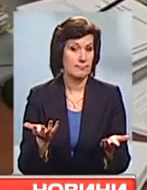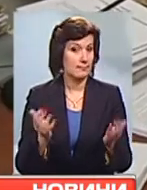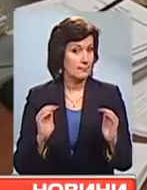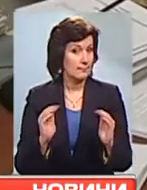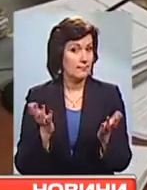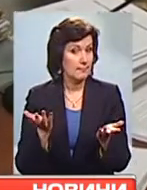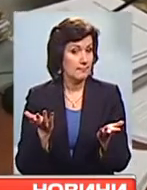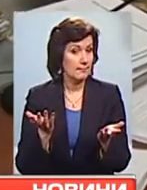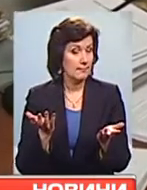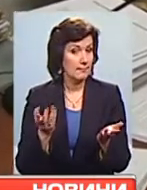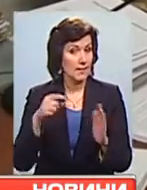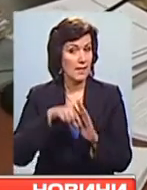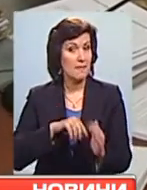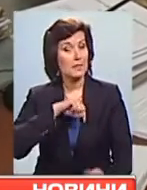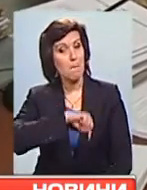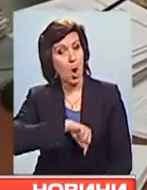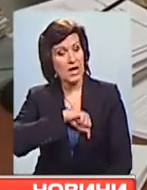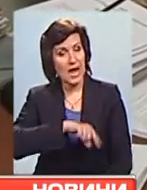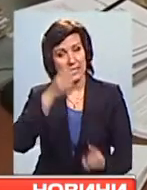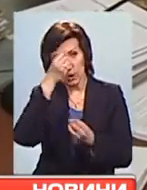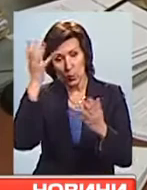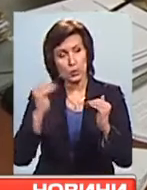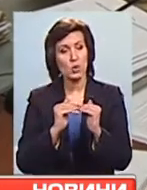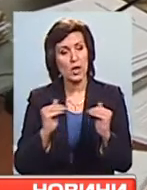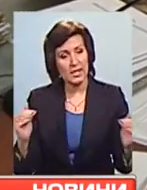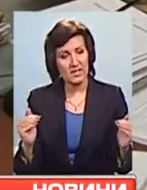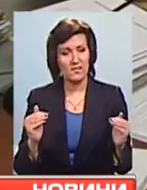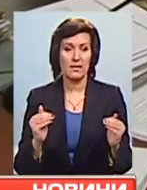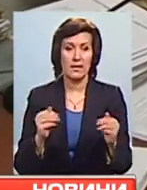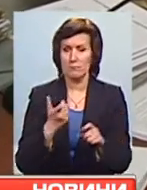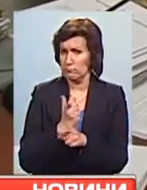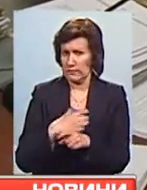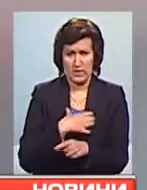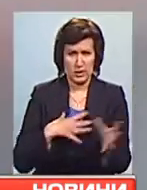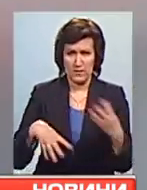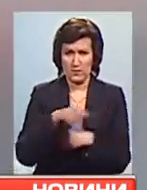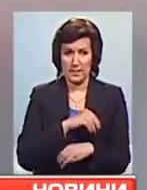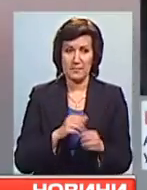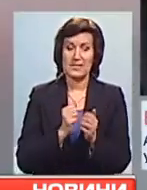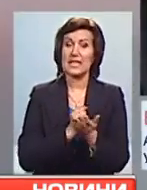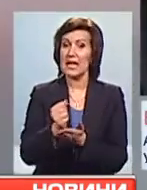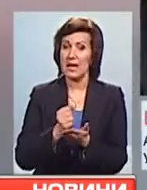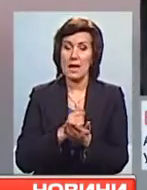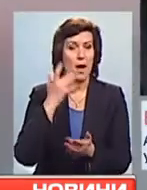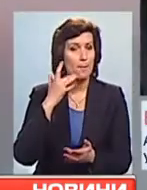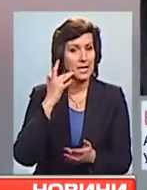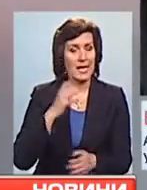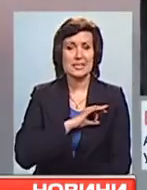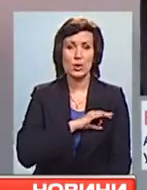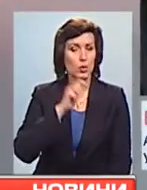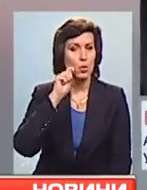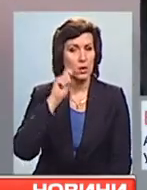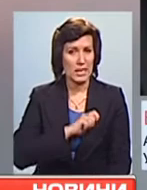елемент моральності, там, його культурного рівня. Там. Це надзвичайно важливо. Серед кандидатів – американський